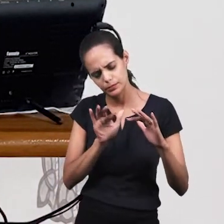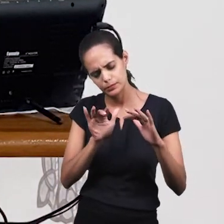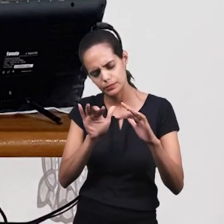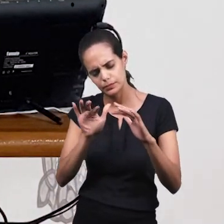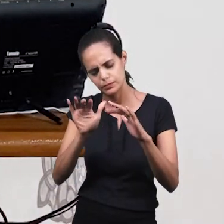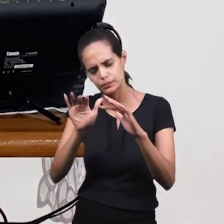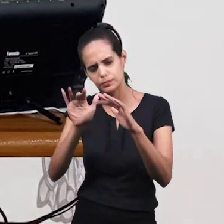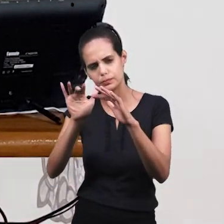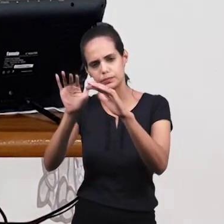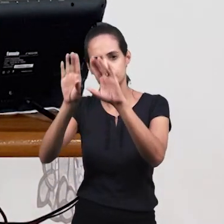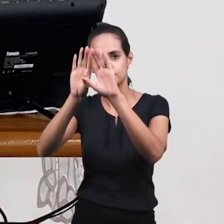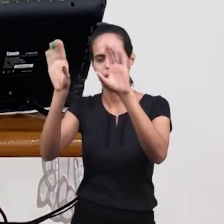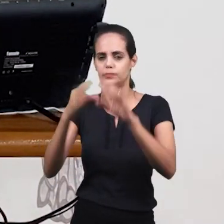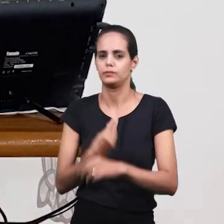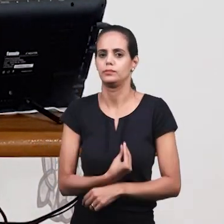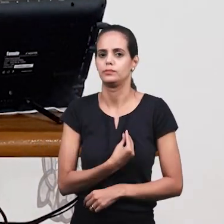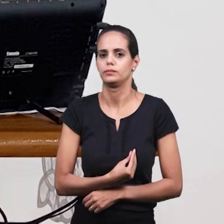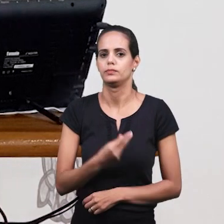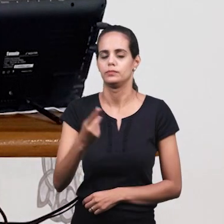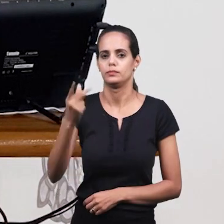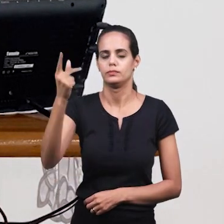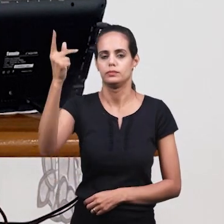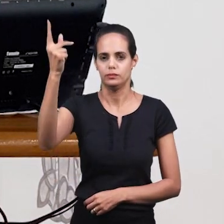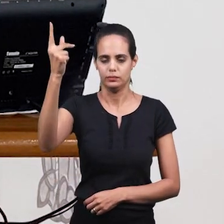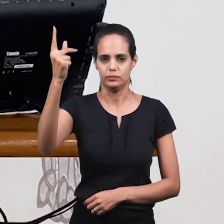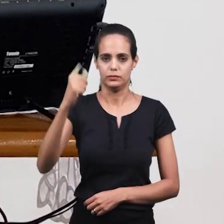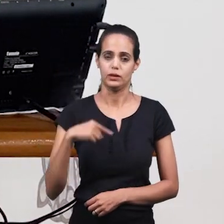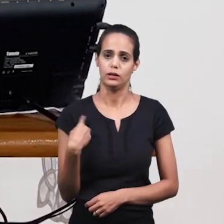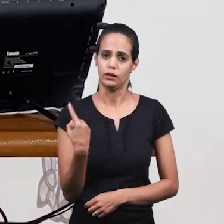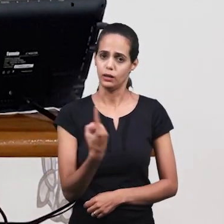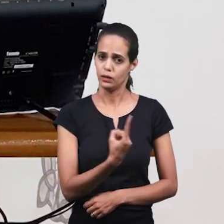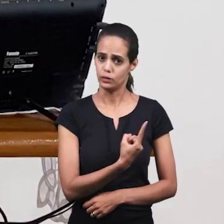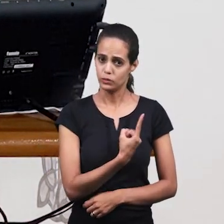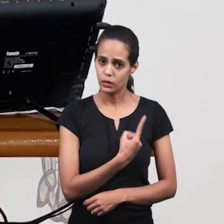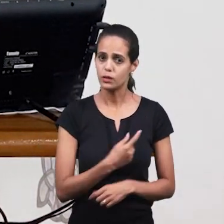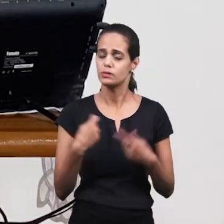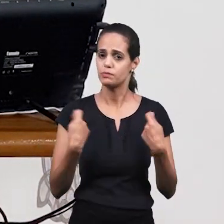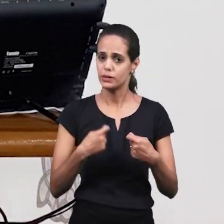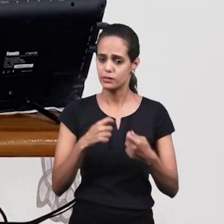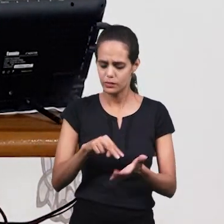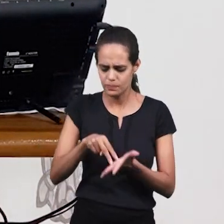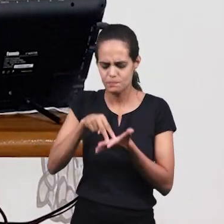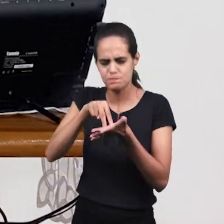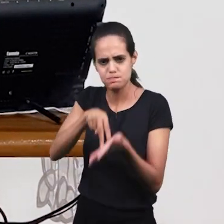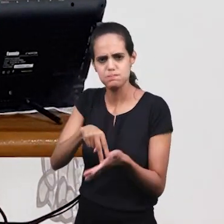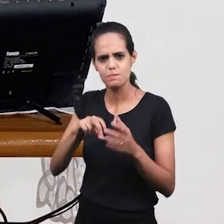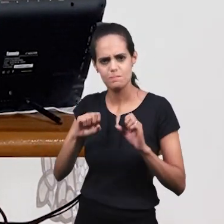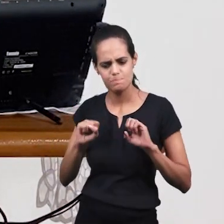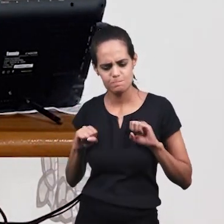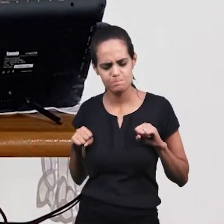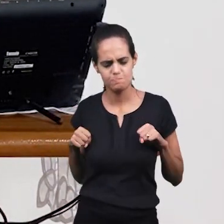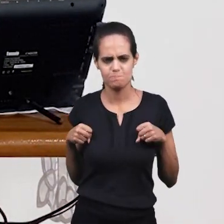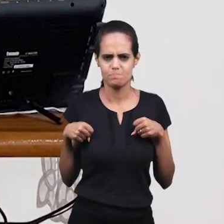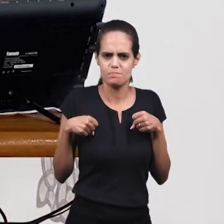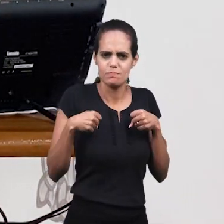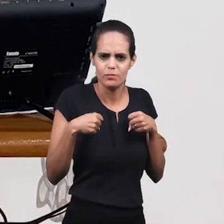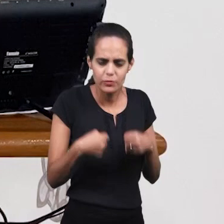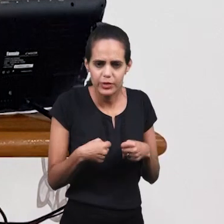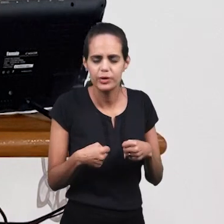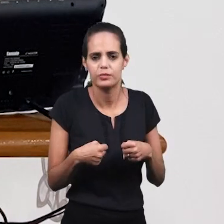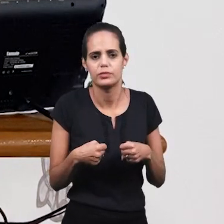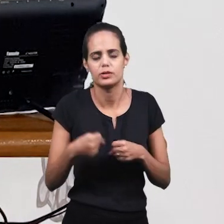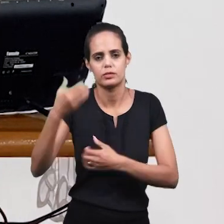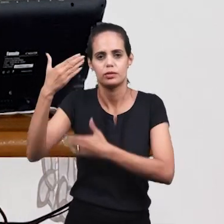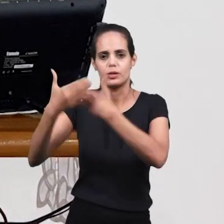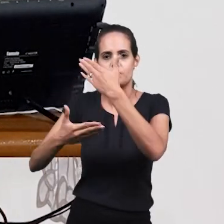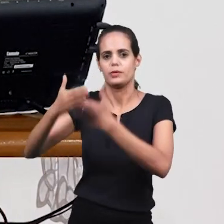de rester fermes. Nous devons être fermes dans le chemin, fermes, affermis dans les promesses du